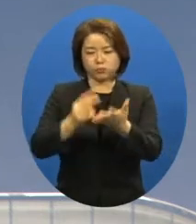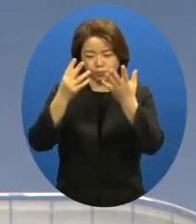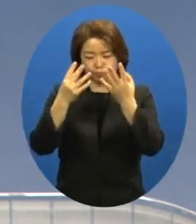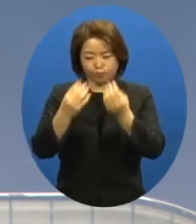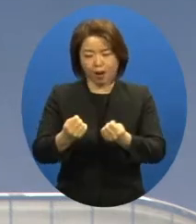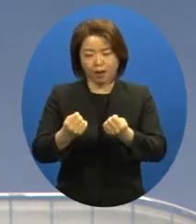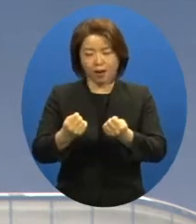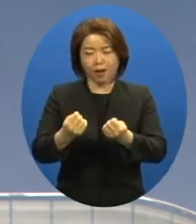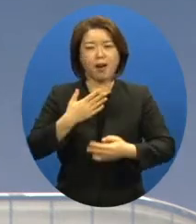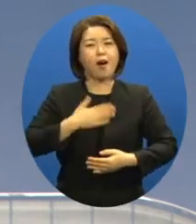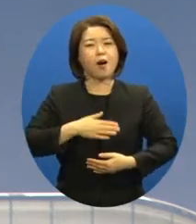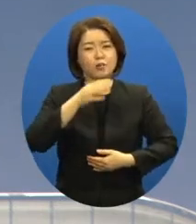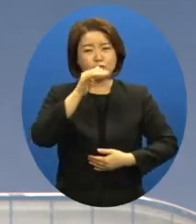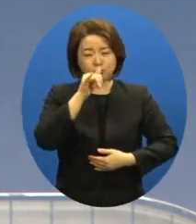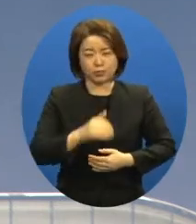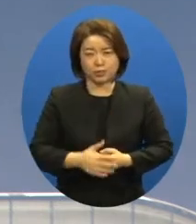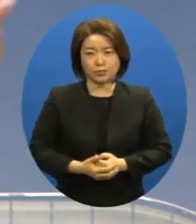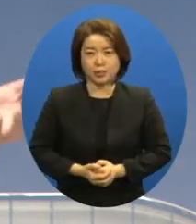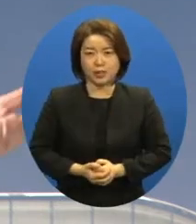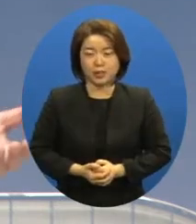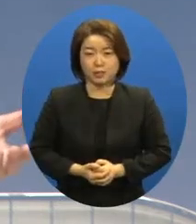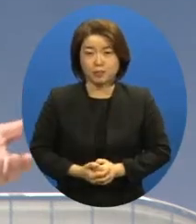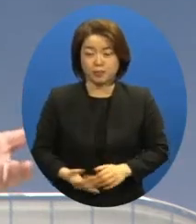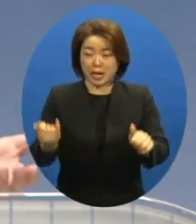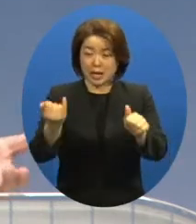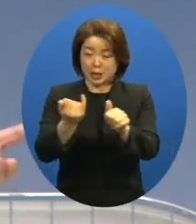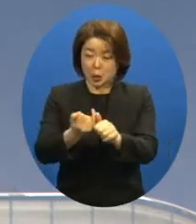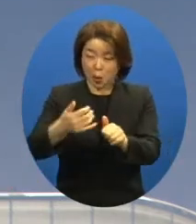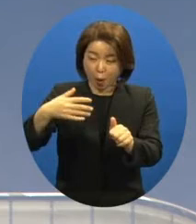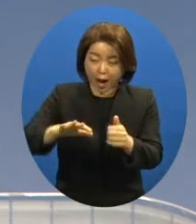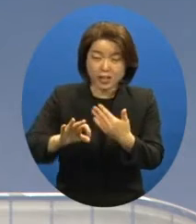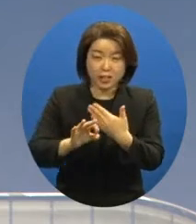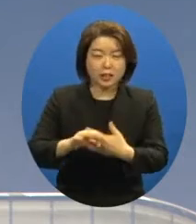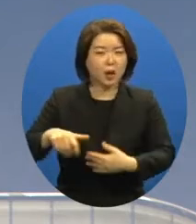사람인가를 비로소 알게 되었습니다. 결혼하지 않았다면 아마